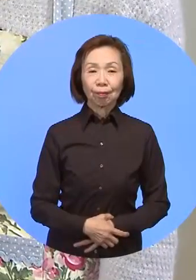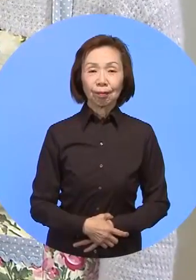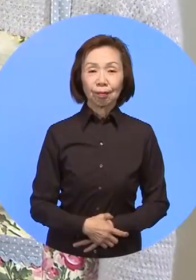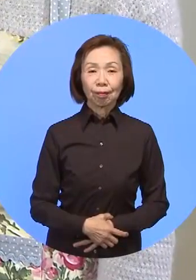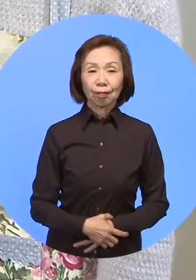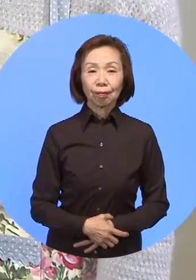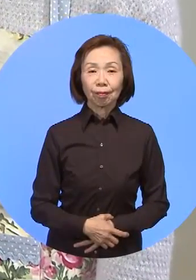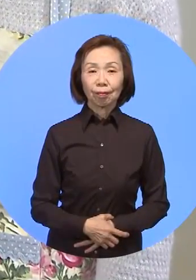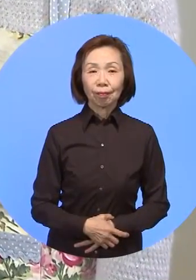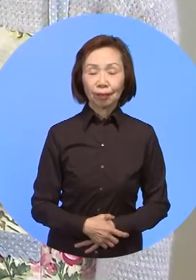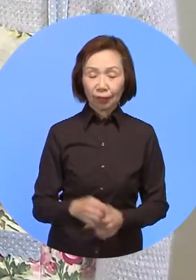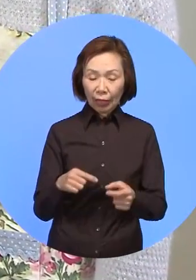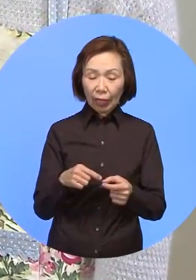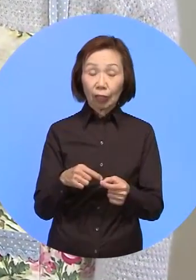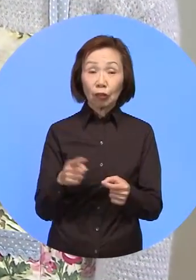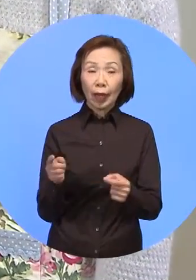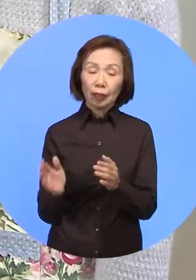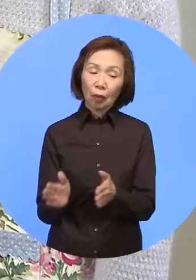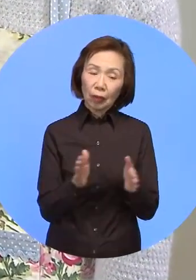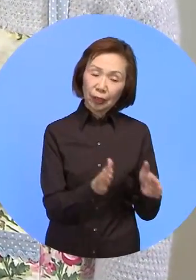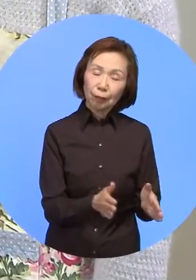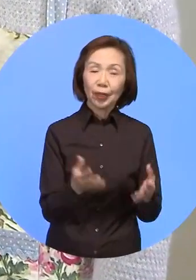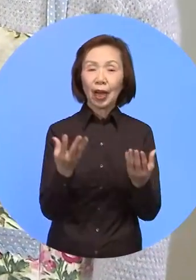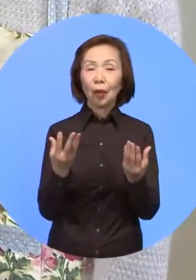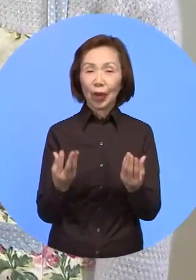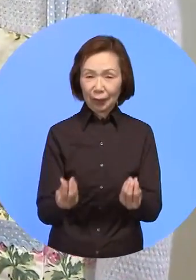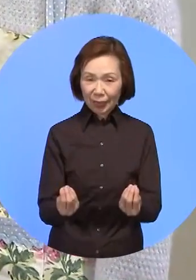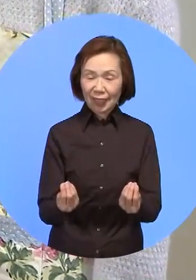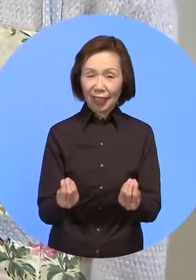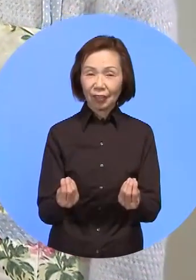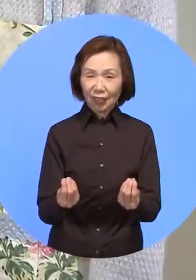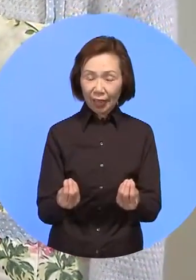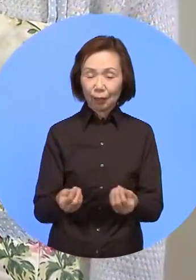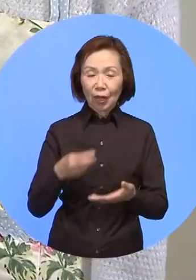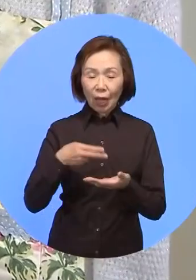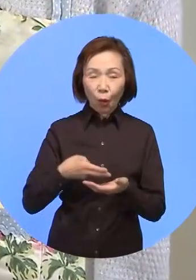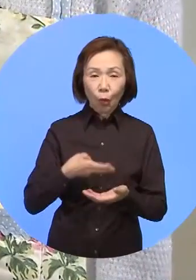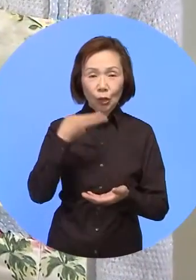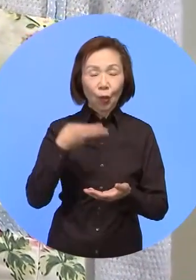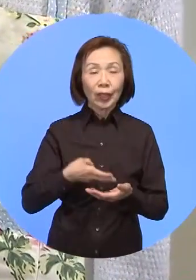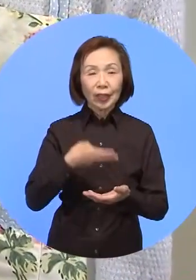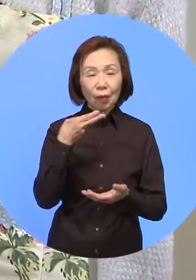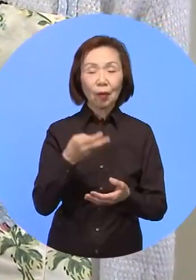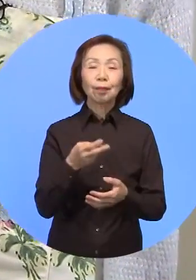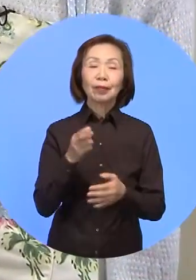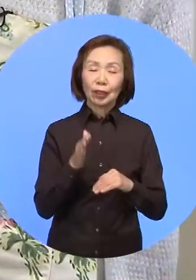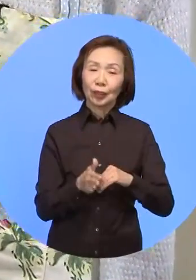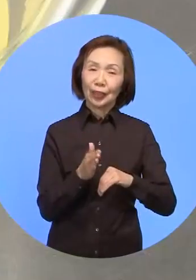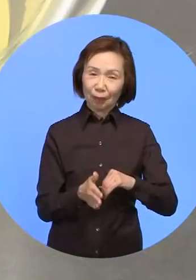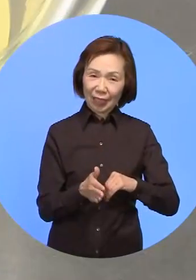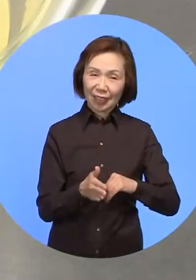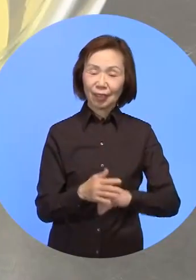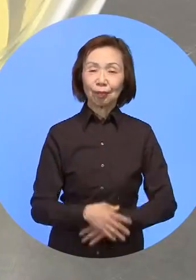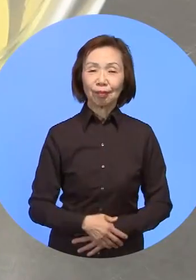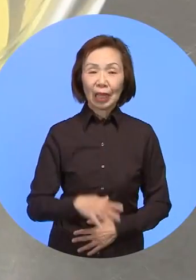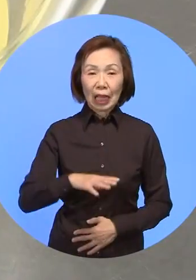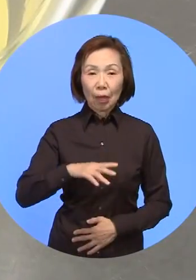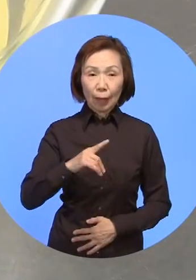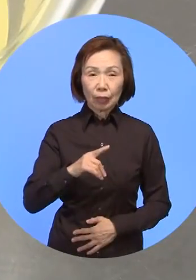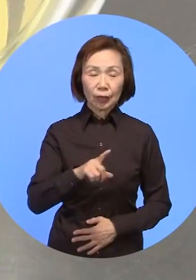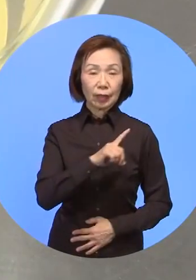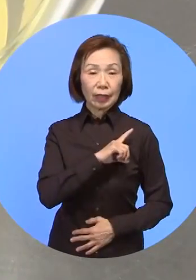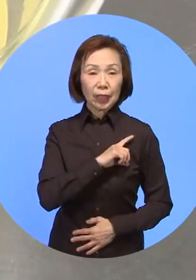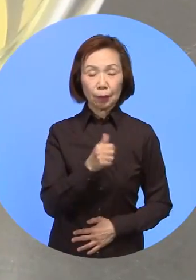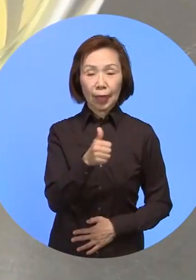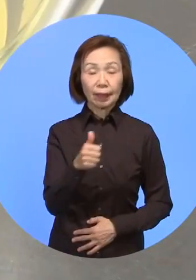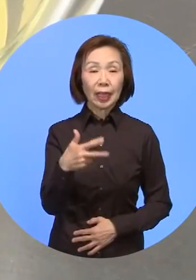はい、ではすいたくわいの下準備ができましたのでお雑煮の方を作っていこうと思います。 まずは